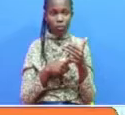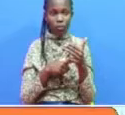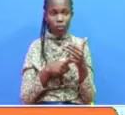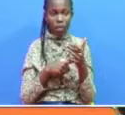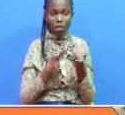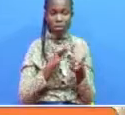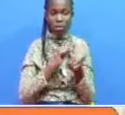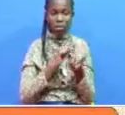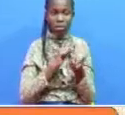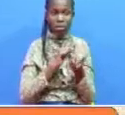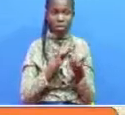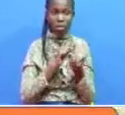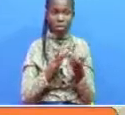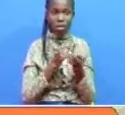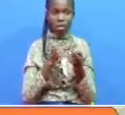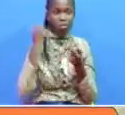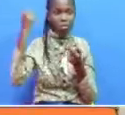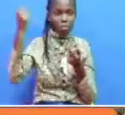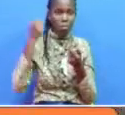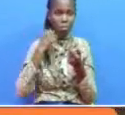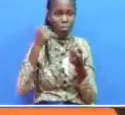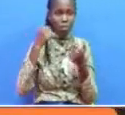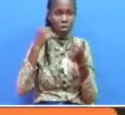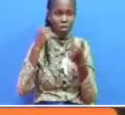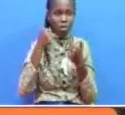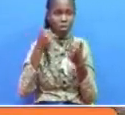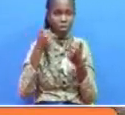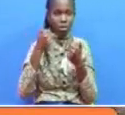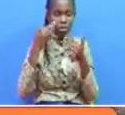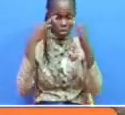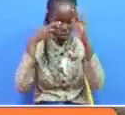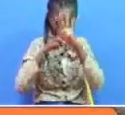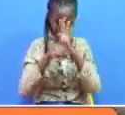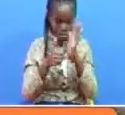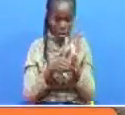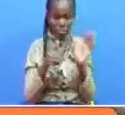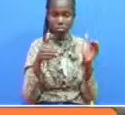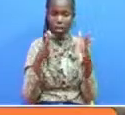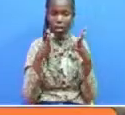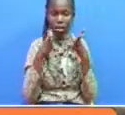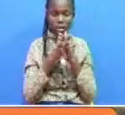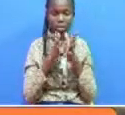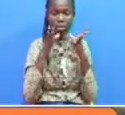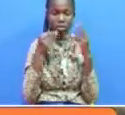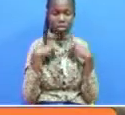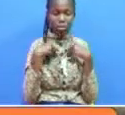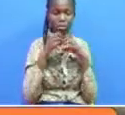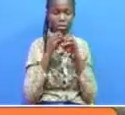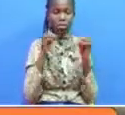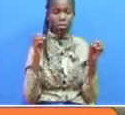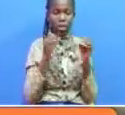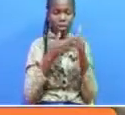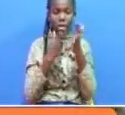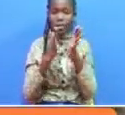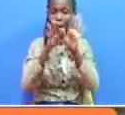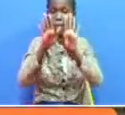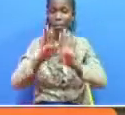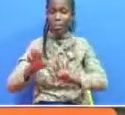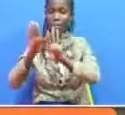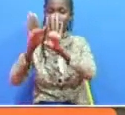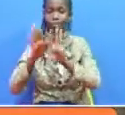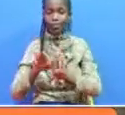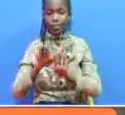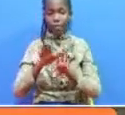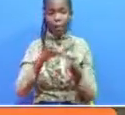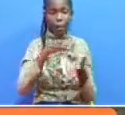sina wale kuu na kuwetewe siasa sina kivudhia na kuwetewe mono lama tamatevia ni atungu ya nene na lama ende na ikuni ya maleve na mono mono